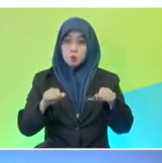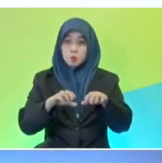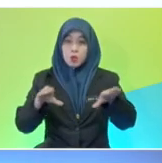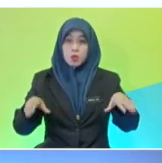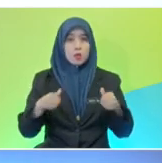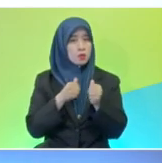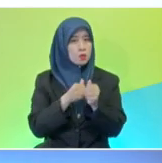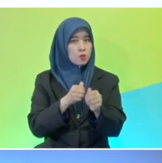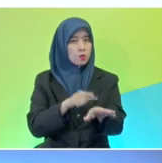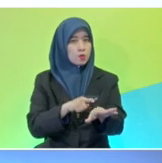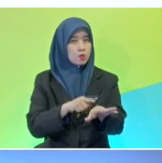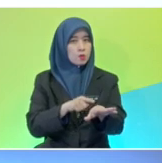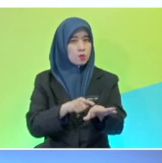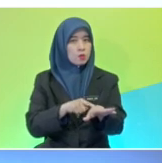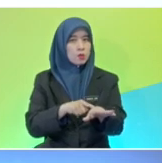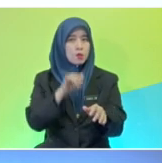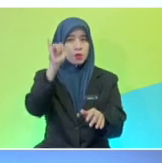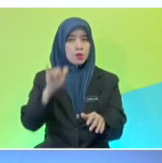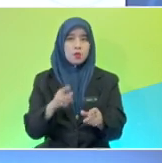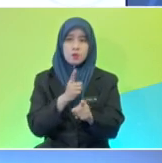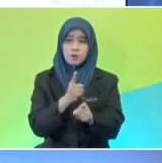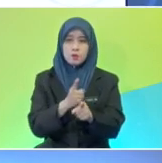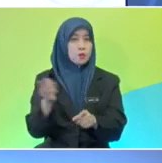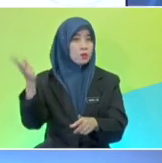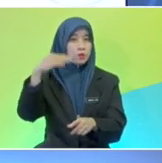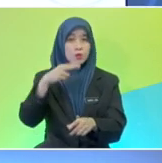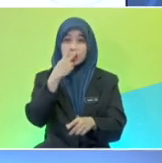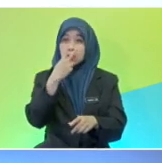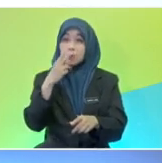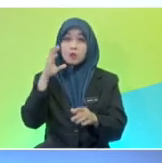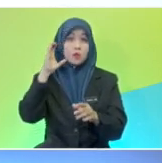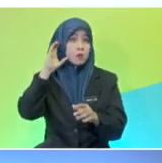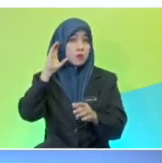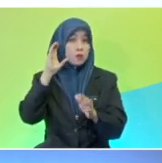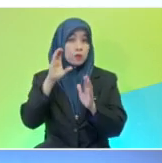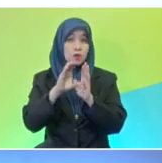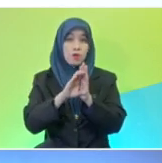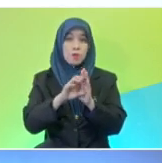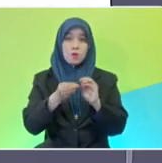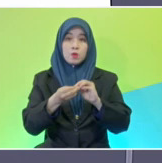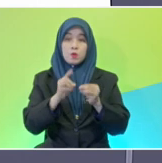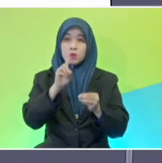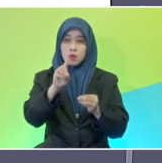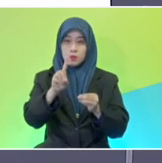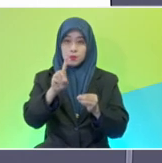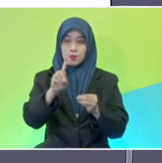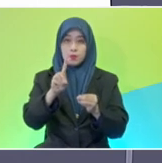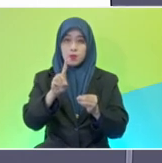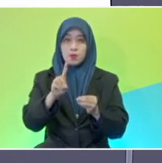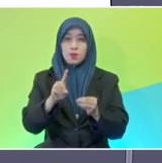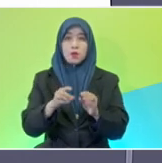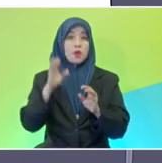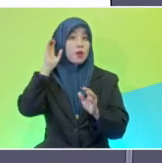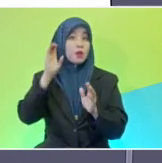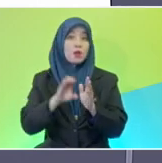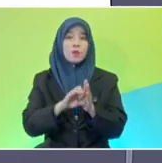masa dan waktu yang betul. Okey, jom kita tengok gambar yang pertamalah. Biasanya kalau Akmal tengok dekat gambar tu, apa